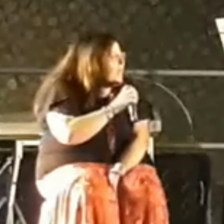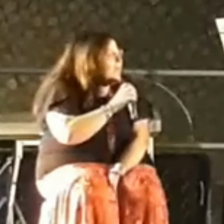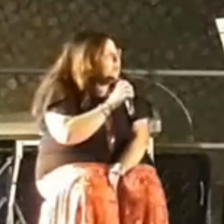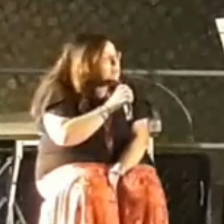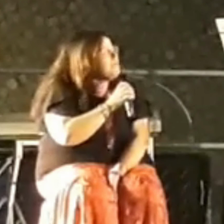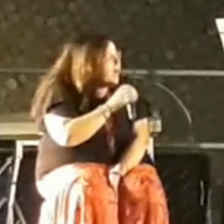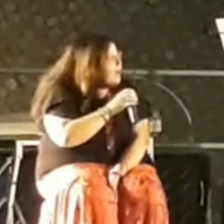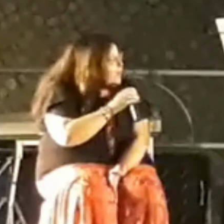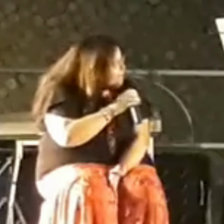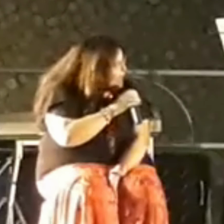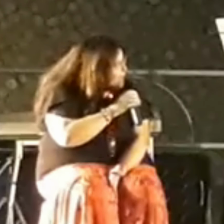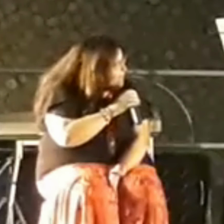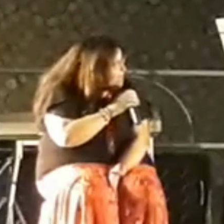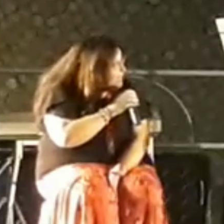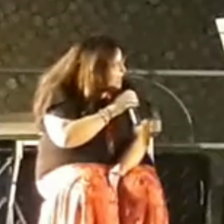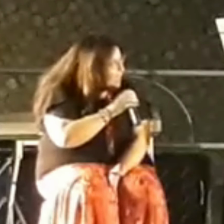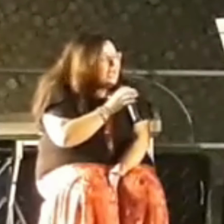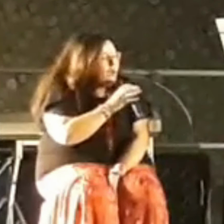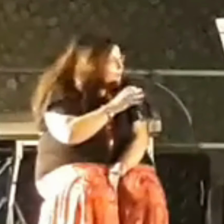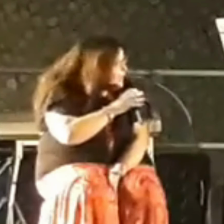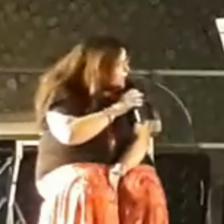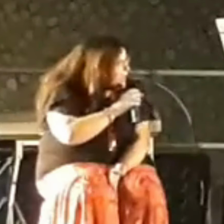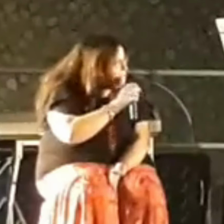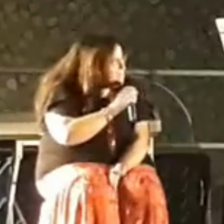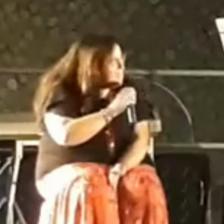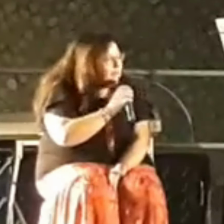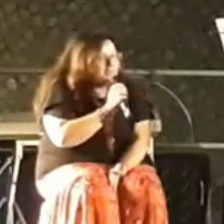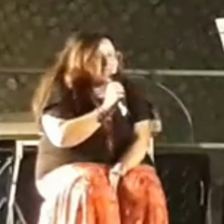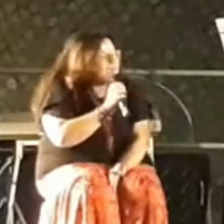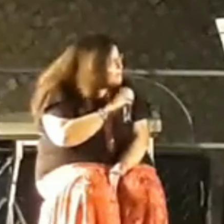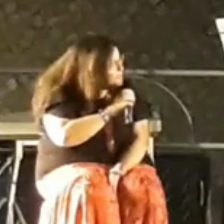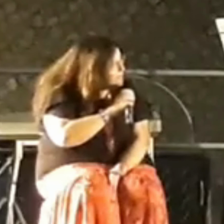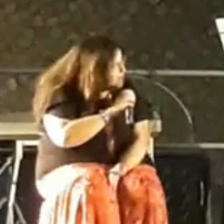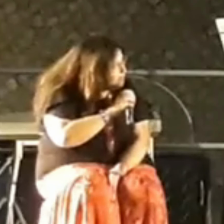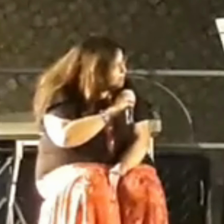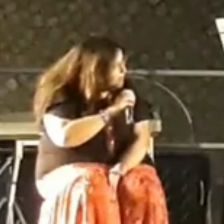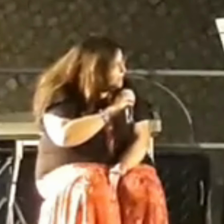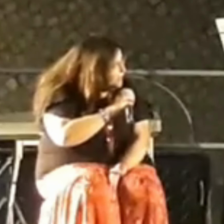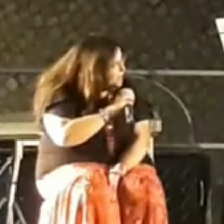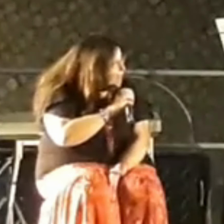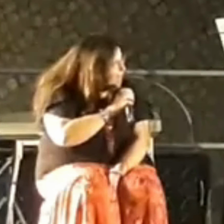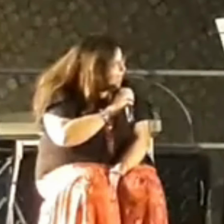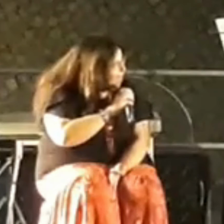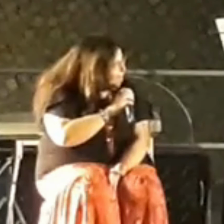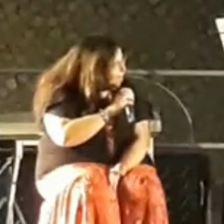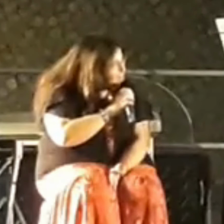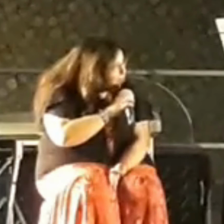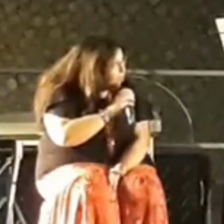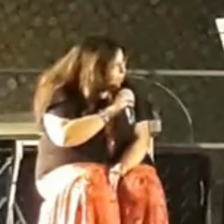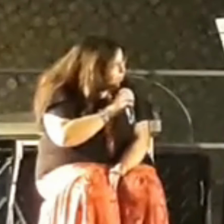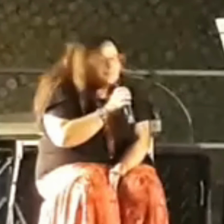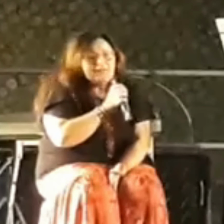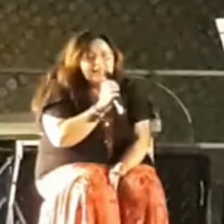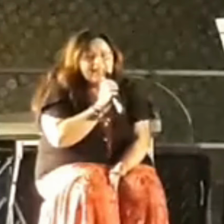ma valle a vedere, cosa che mi sembra che sia anche il messaggio della canzone, no?